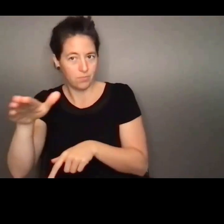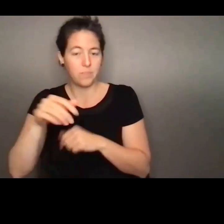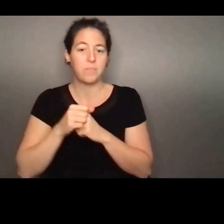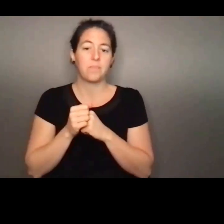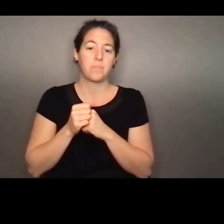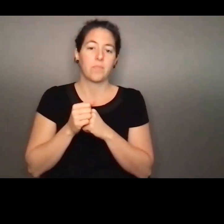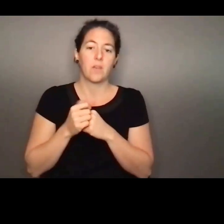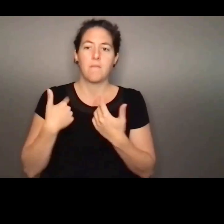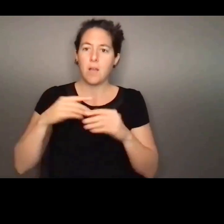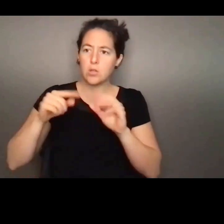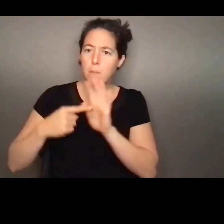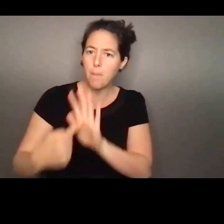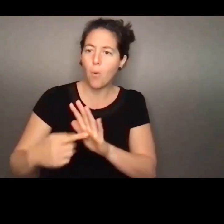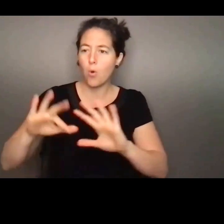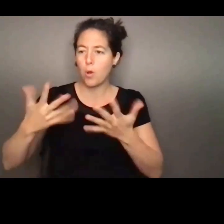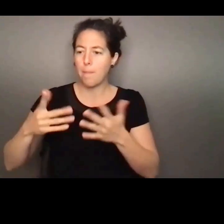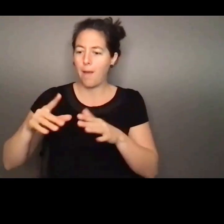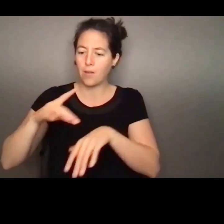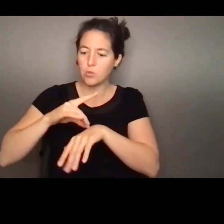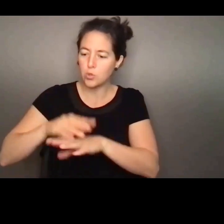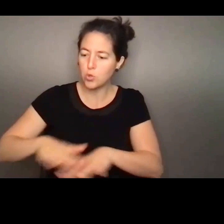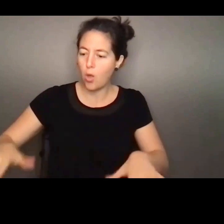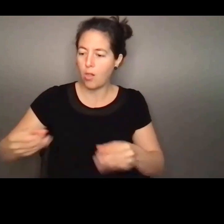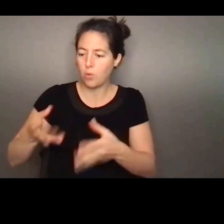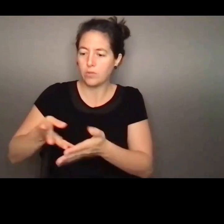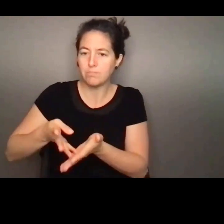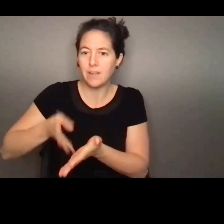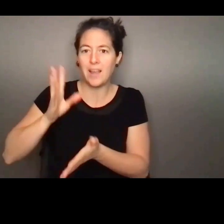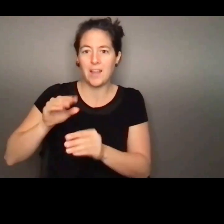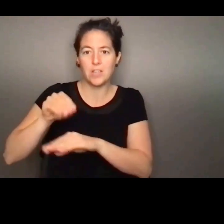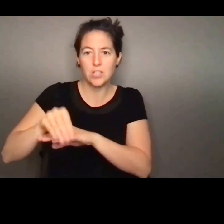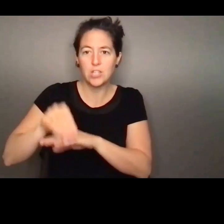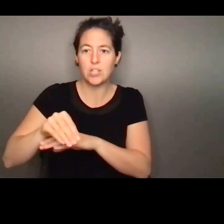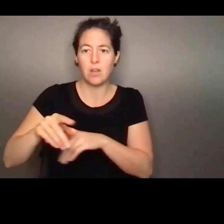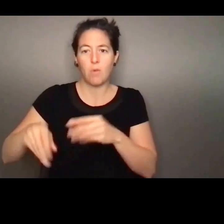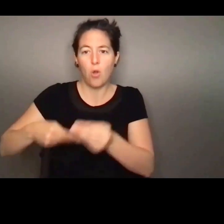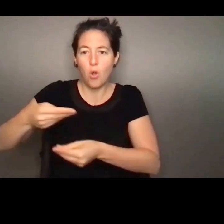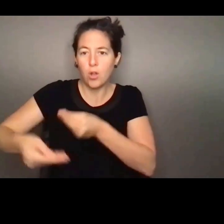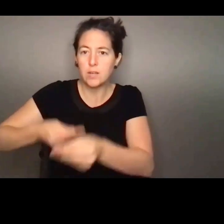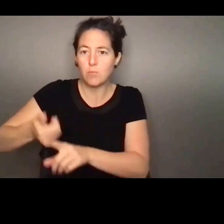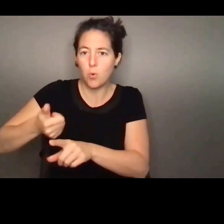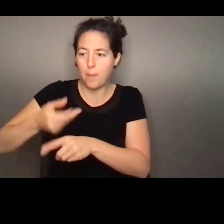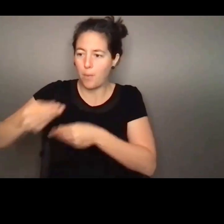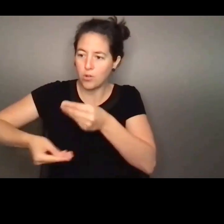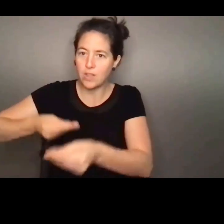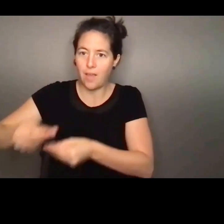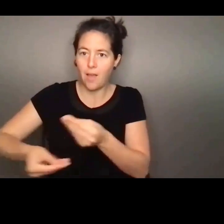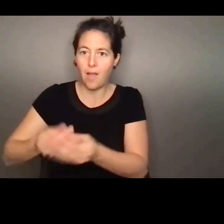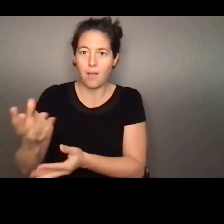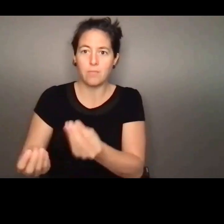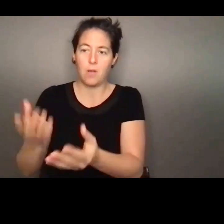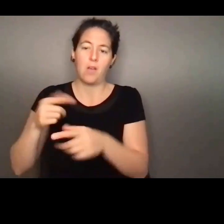leur montre comment enrichir le sol de façon régénérative pour que leur jardin